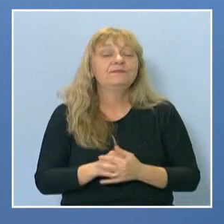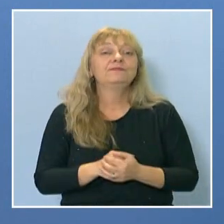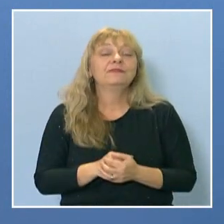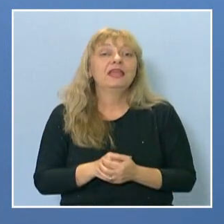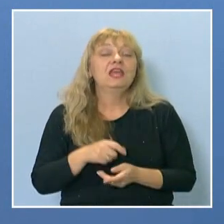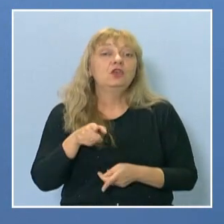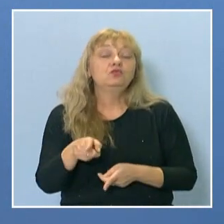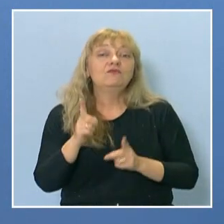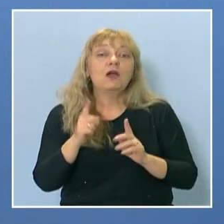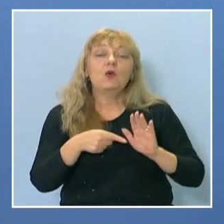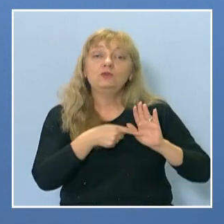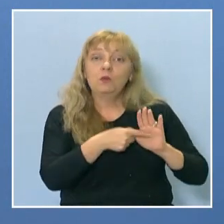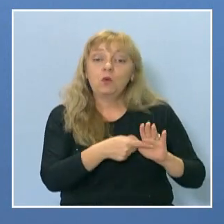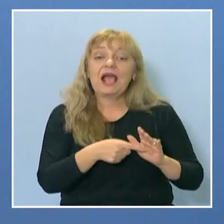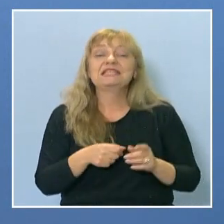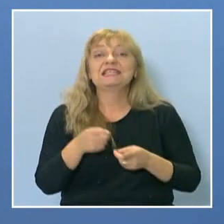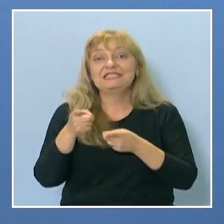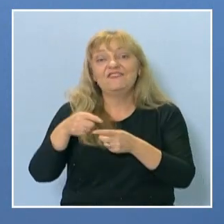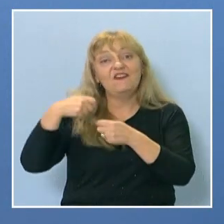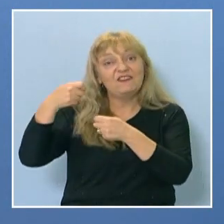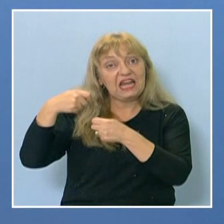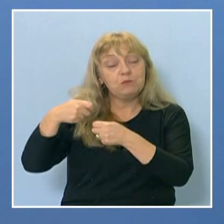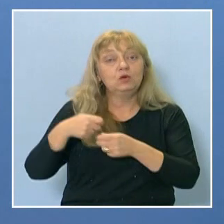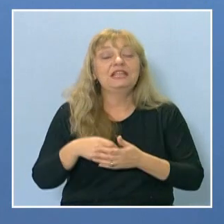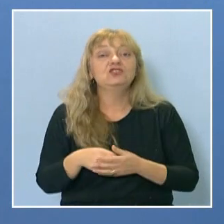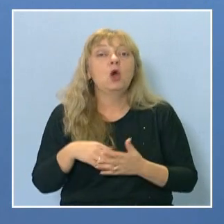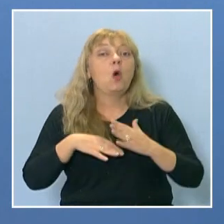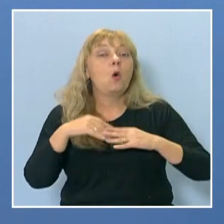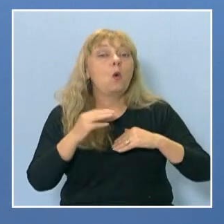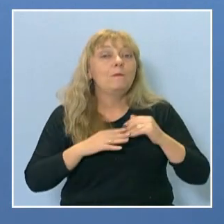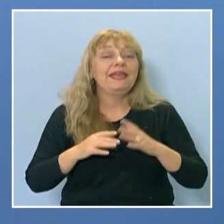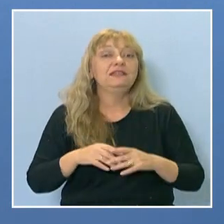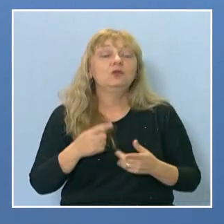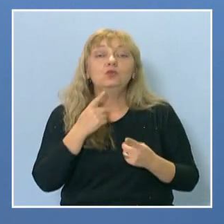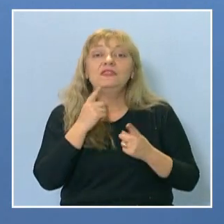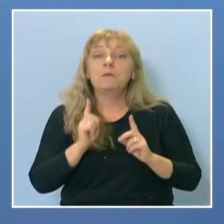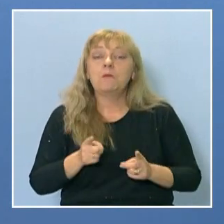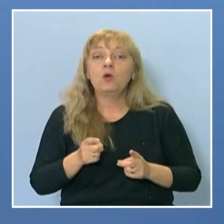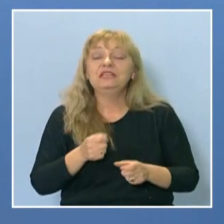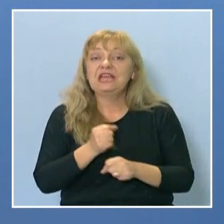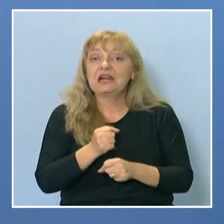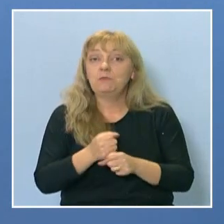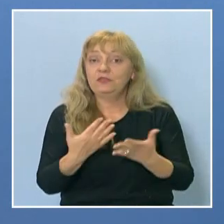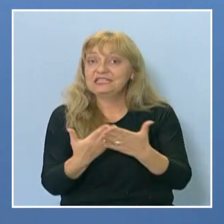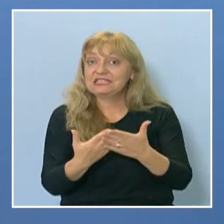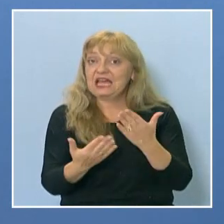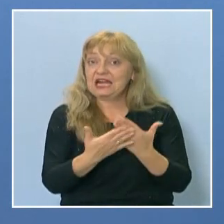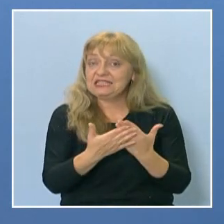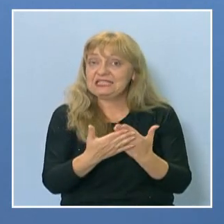това, което показахте в репортажа, уменията да боравят с ръцете си, да имат